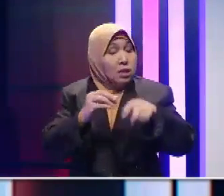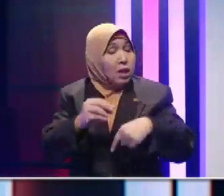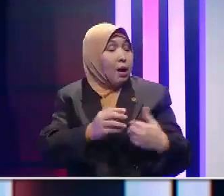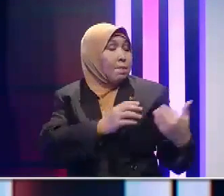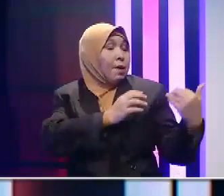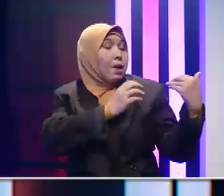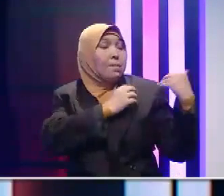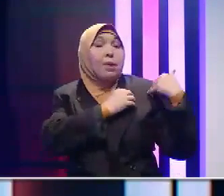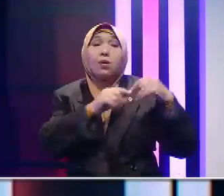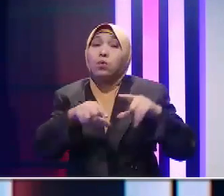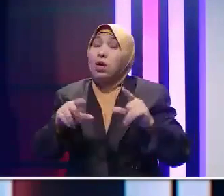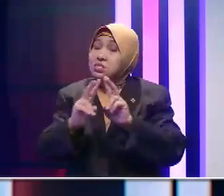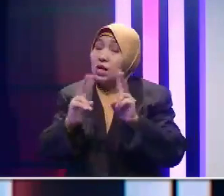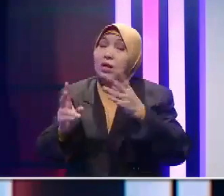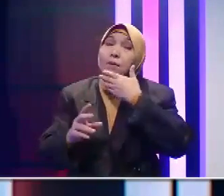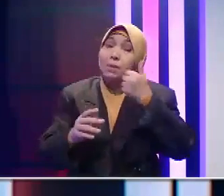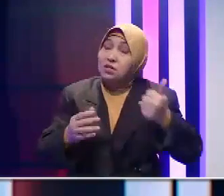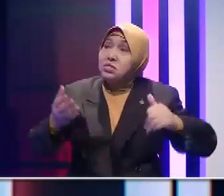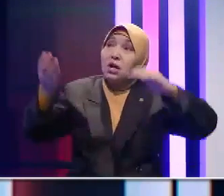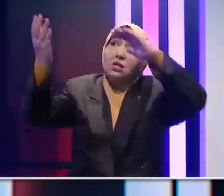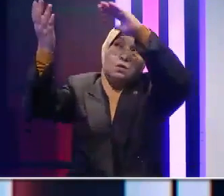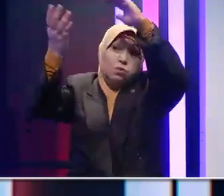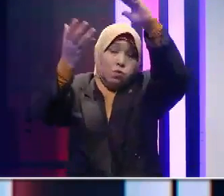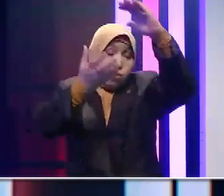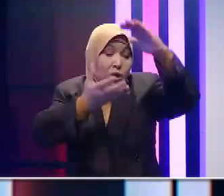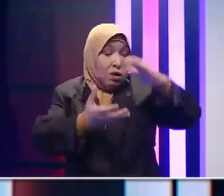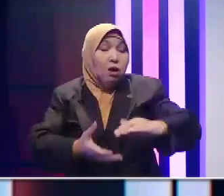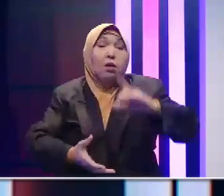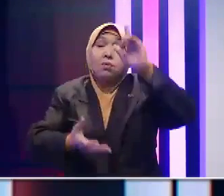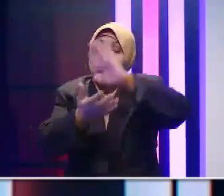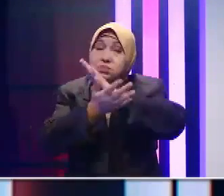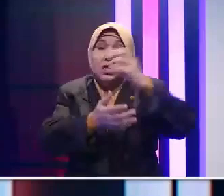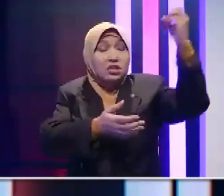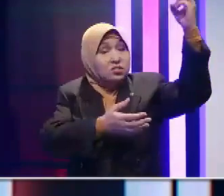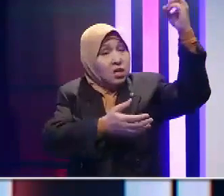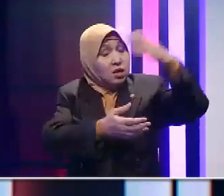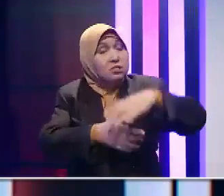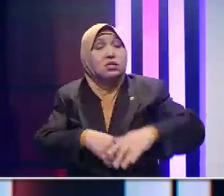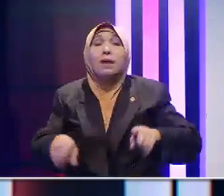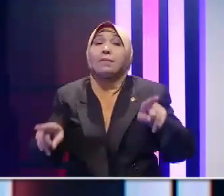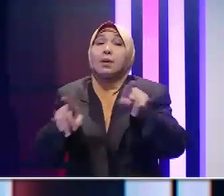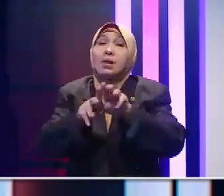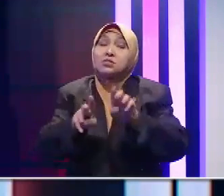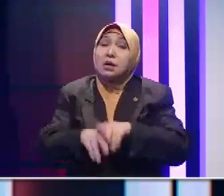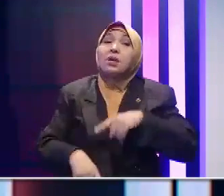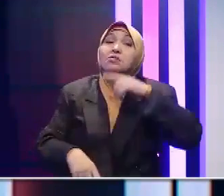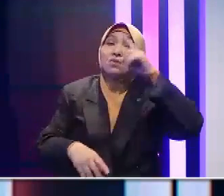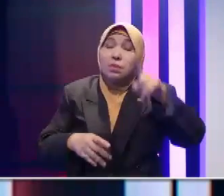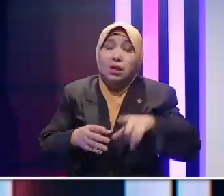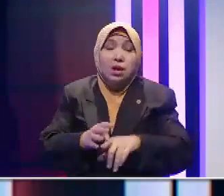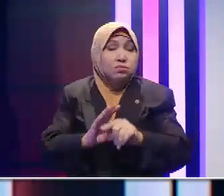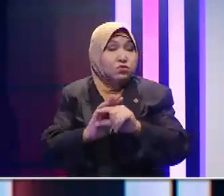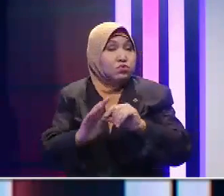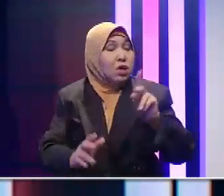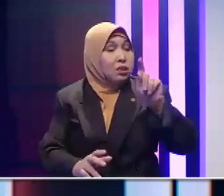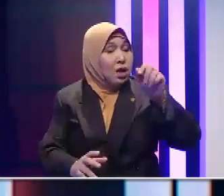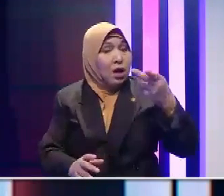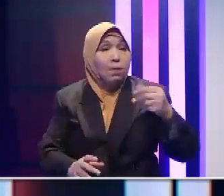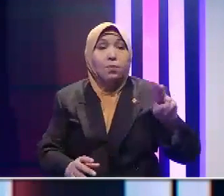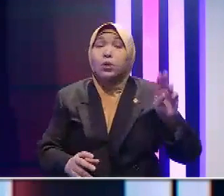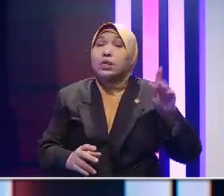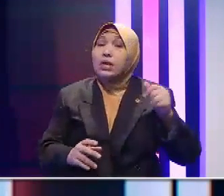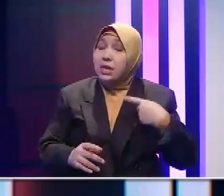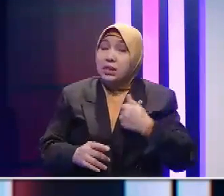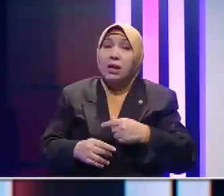yang sangat menarik yang diturunkan oleh Allah Ta'ala sebagai cahaya seperti yang disebutkan dalam surah At-Taghabun ini. Dan seterusnya kita pergi